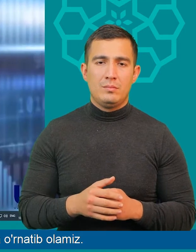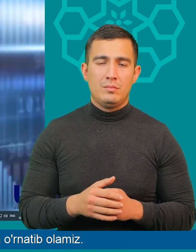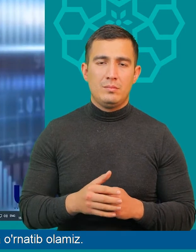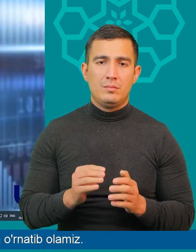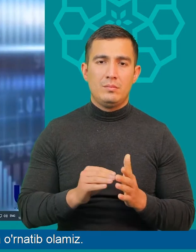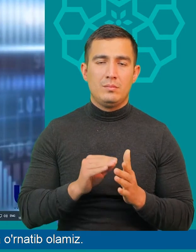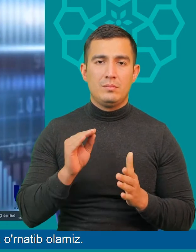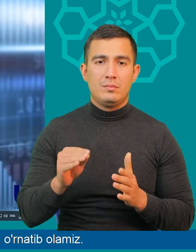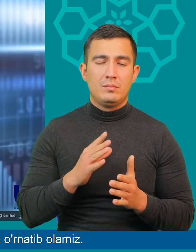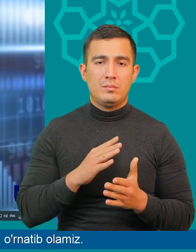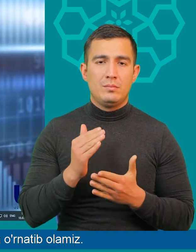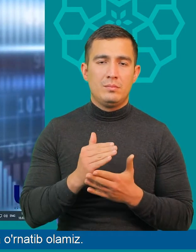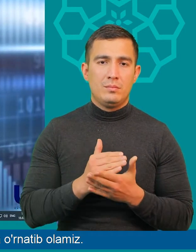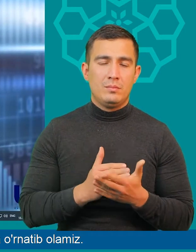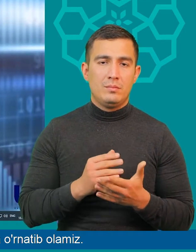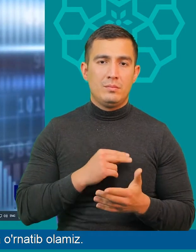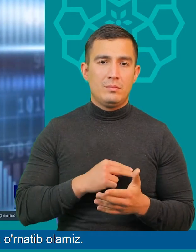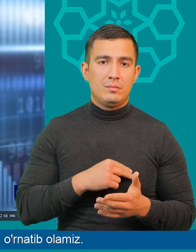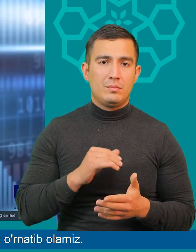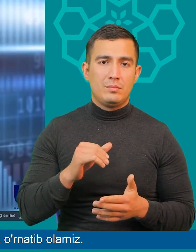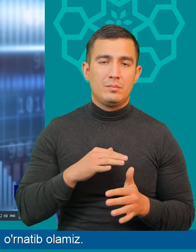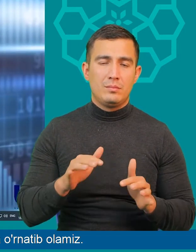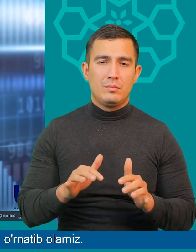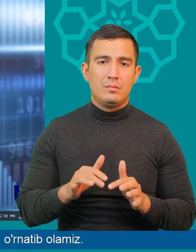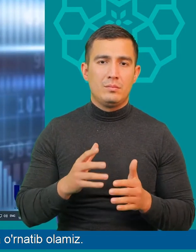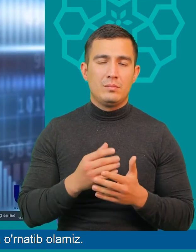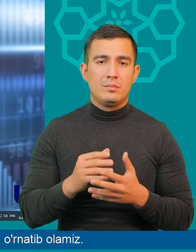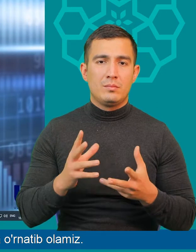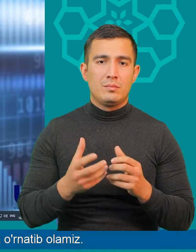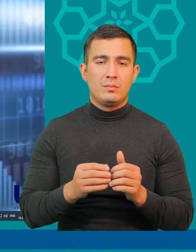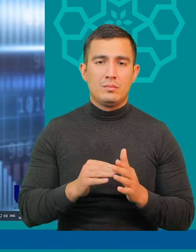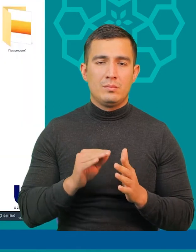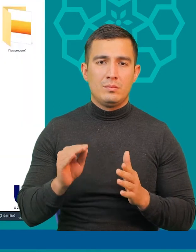Yuklab olingan dasturni ishga tushirib, kompyuterimizga o'rnatib olamiz.